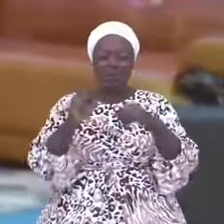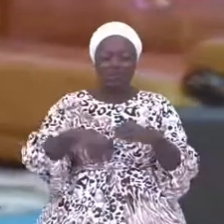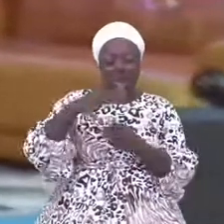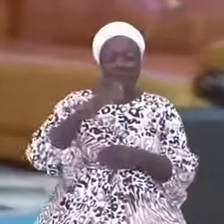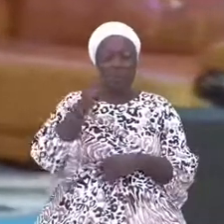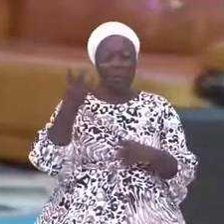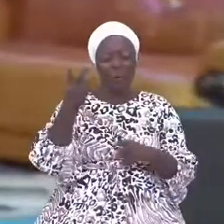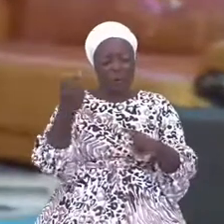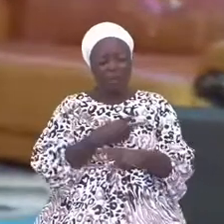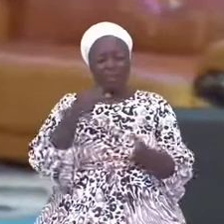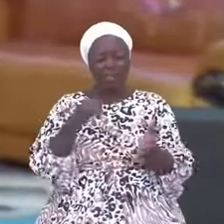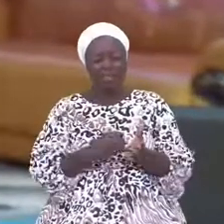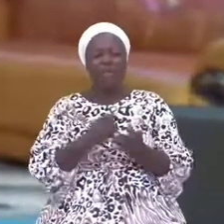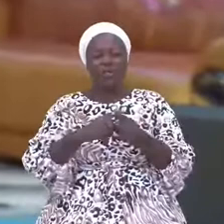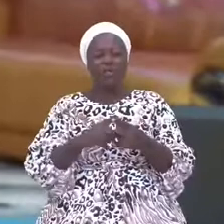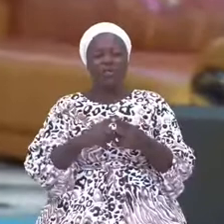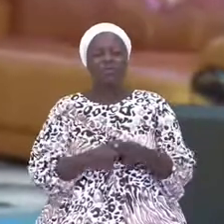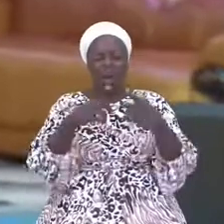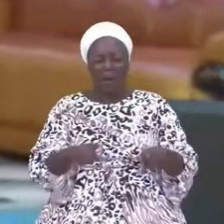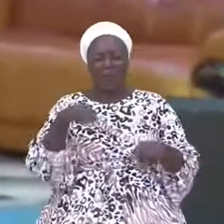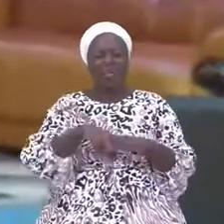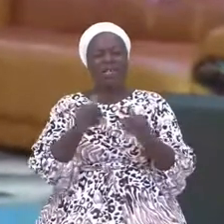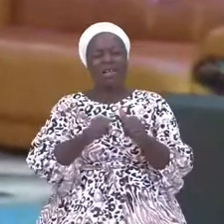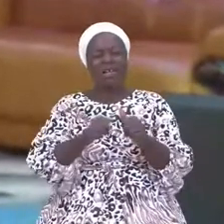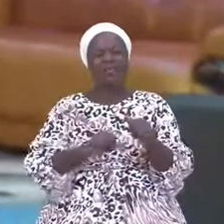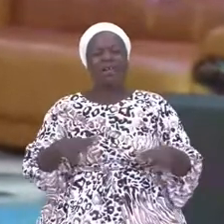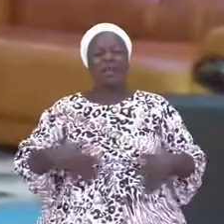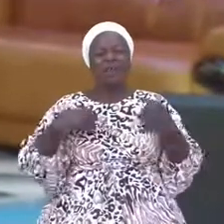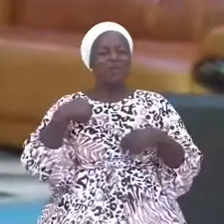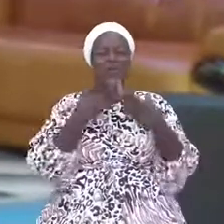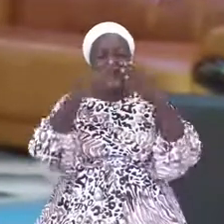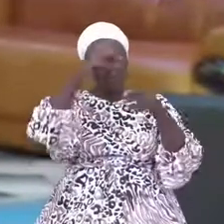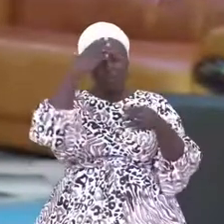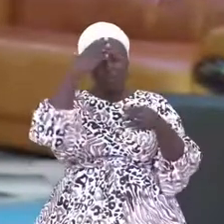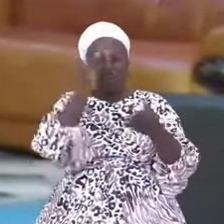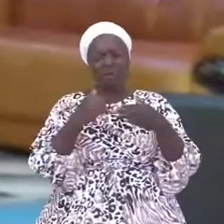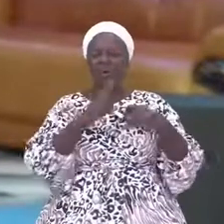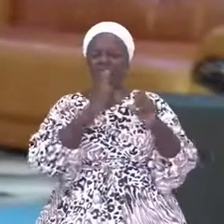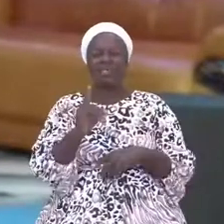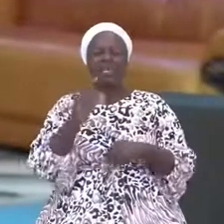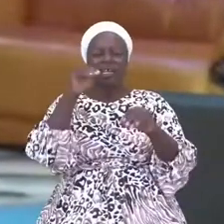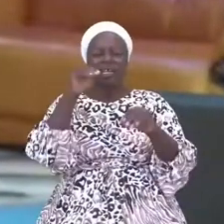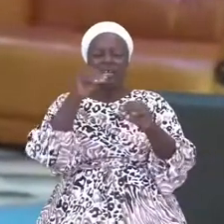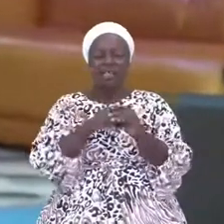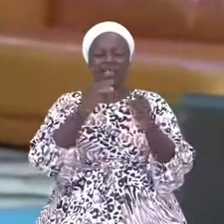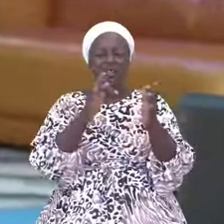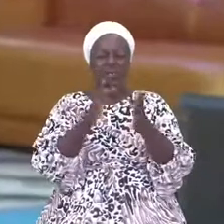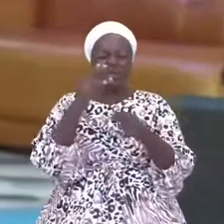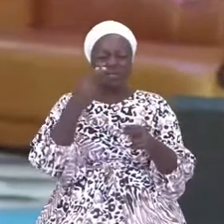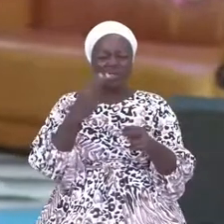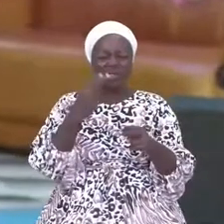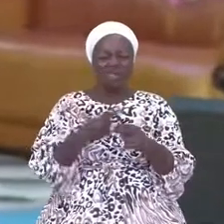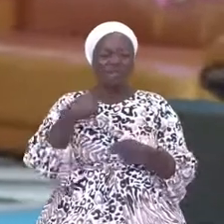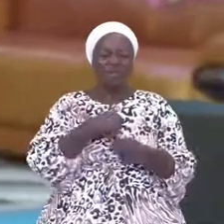toute parole de témoignage qui sortira, multiplie-le et que cela se produise dans chaque vie.